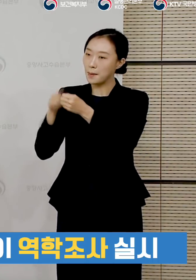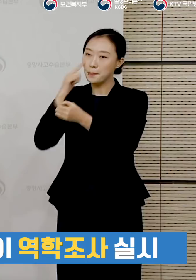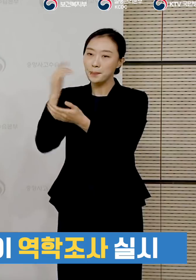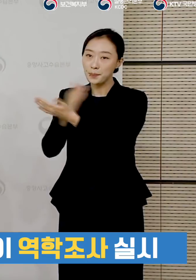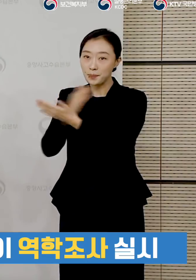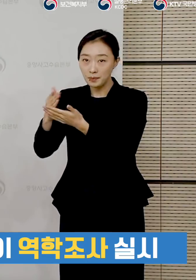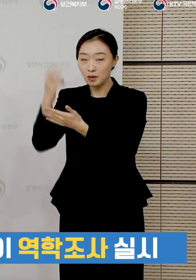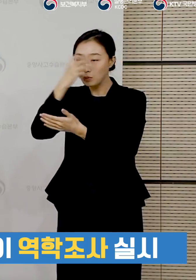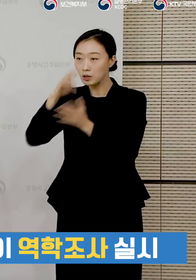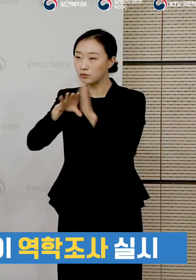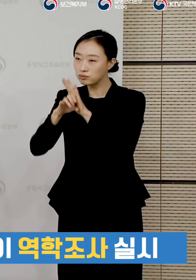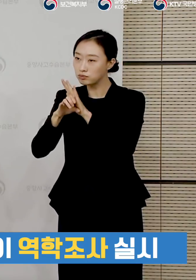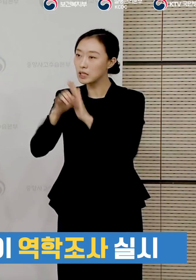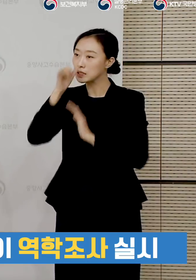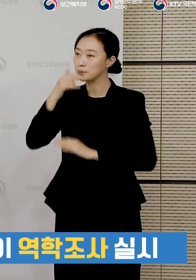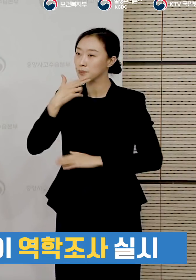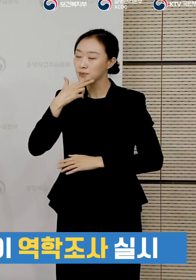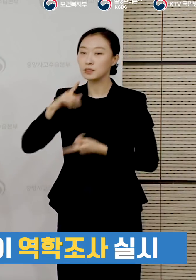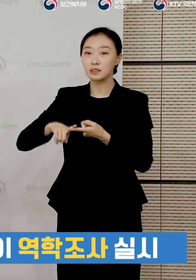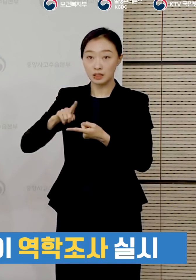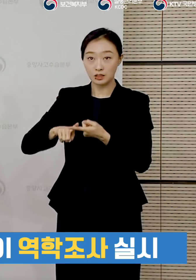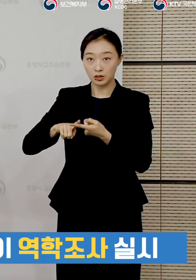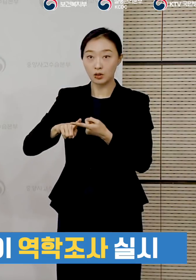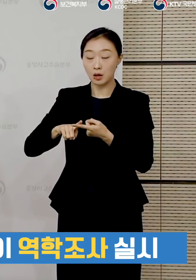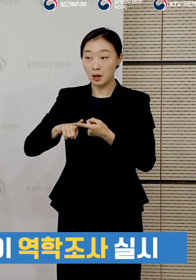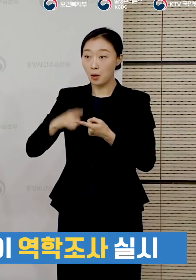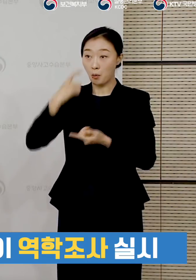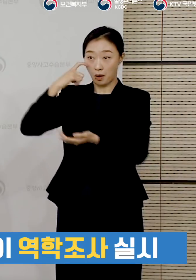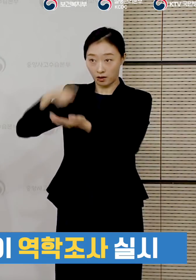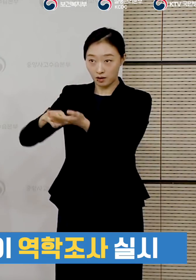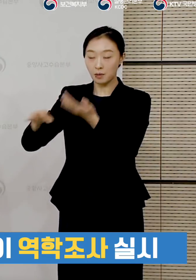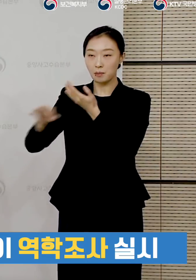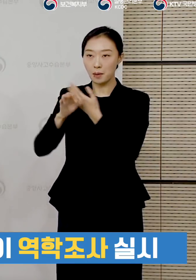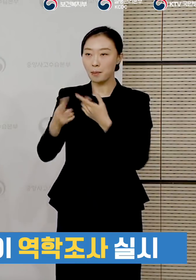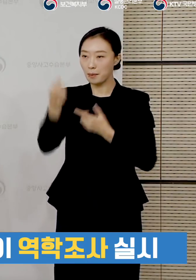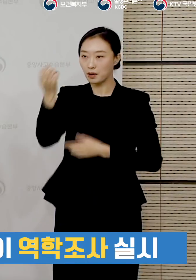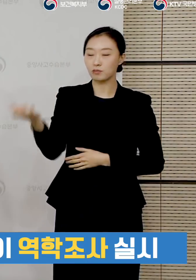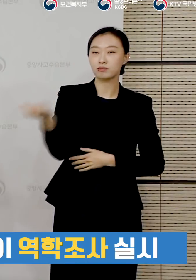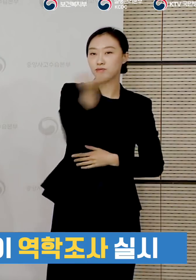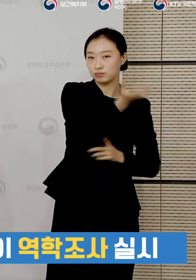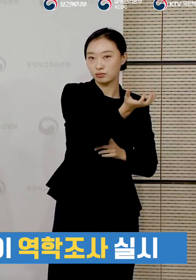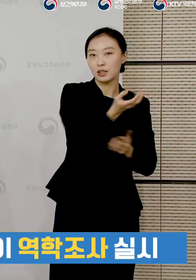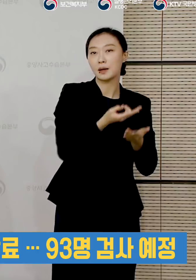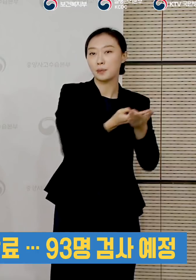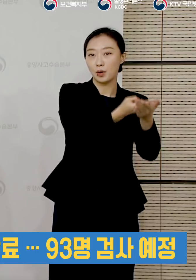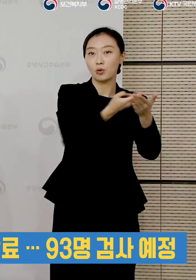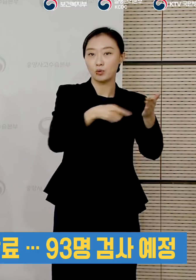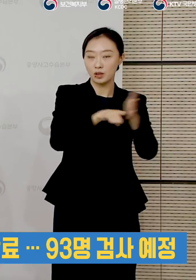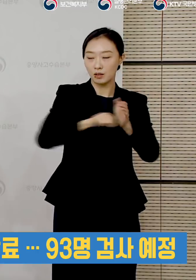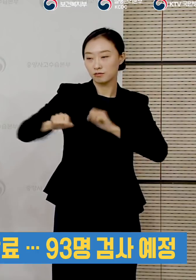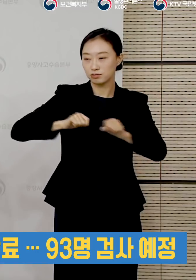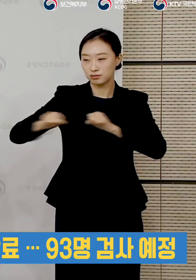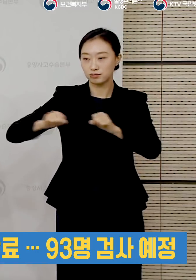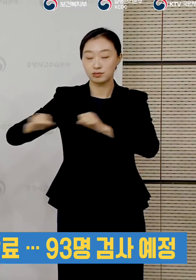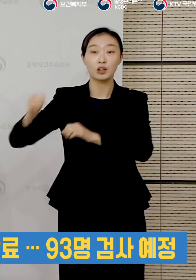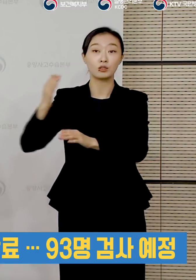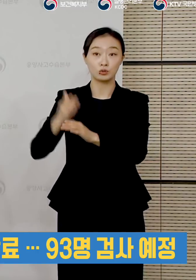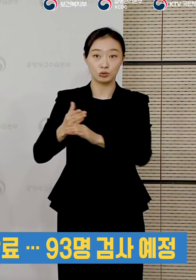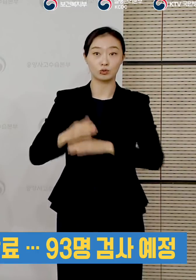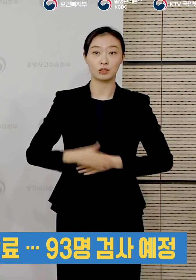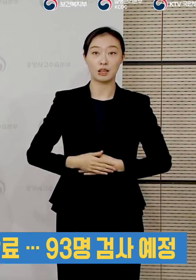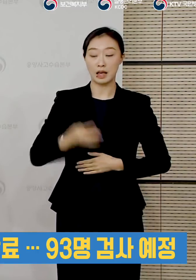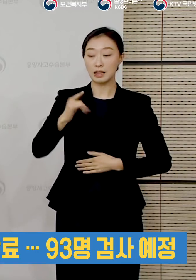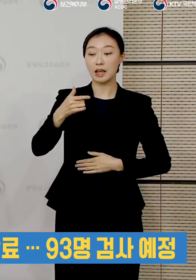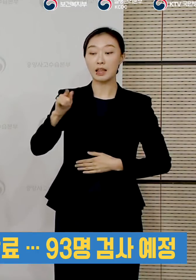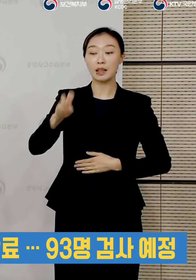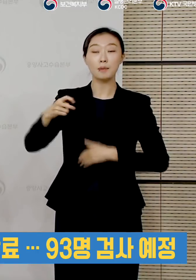실시하며 확인된 환자들에 대한 이송 등 필요한 조치를 취하고 있습니다. 대남병원의 환자 종사자